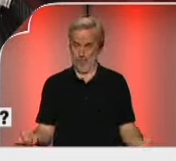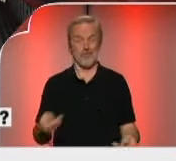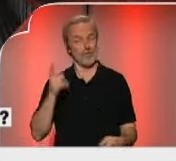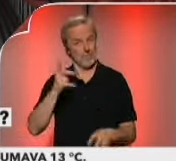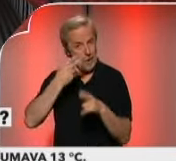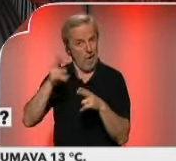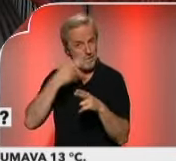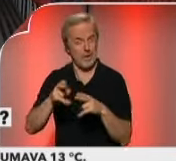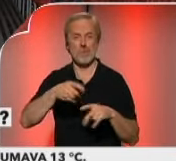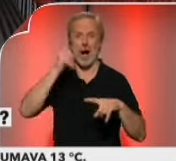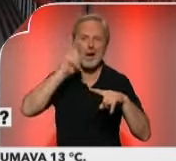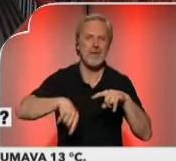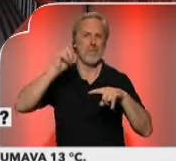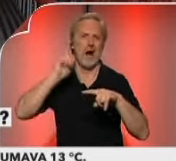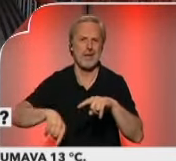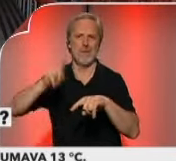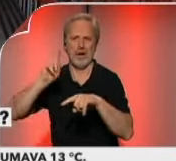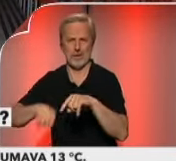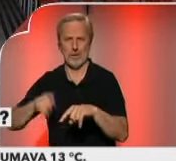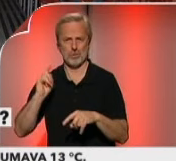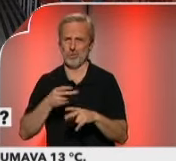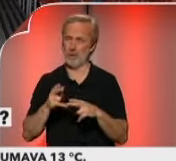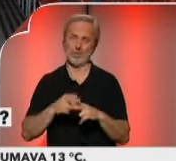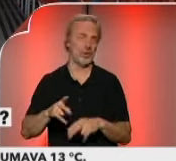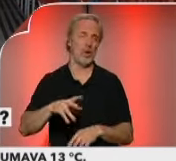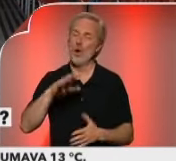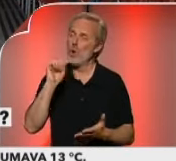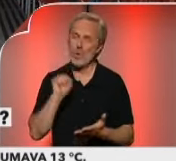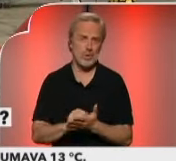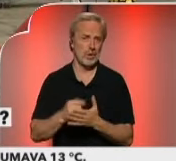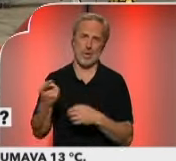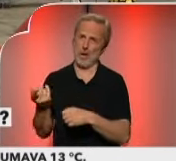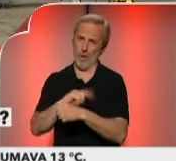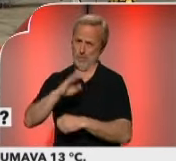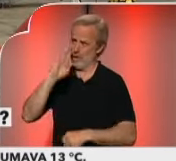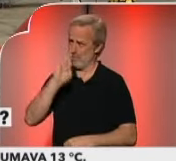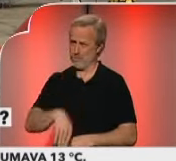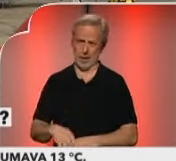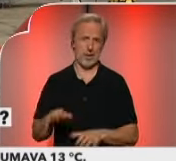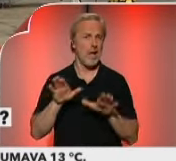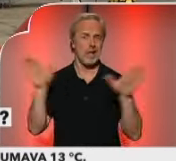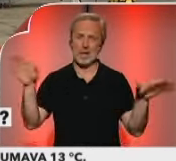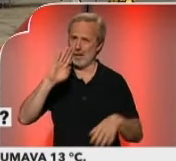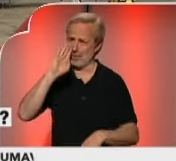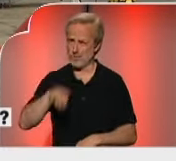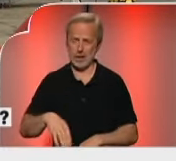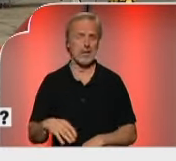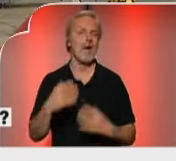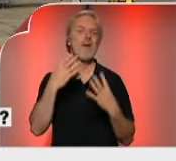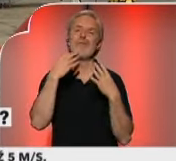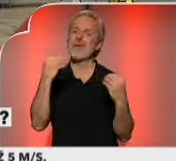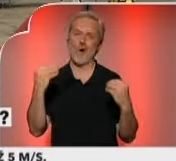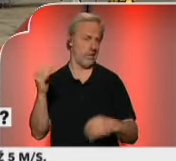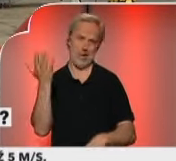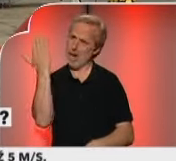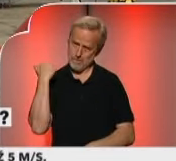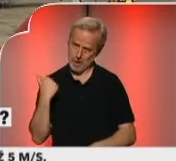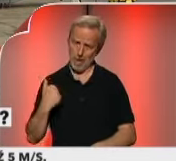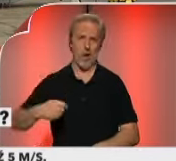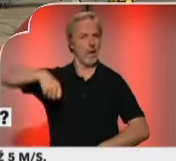že určitě šlo o nevýhodný nákup pro Českou republiku určitě se jedná pravděpodobně